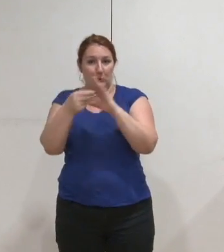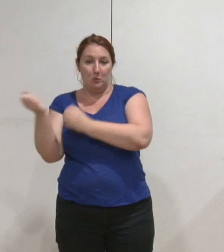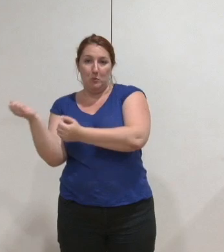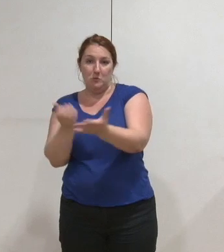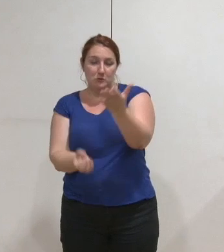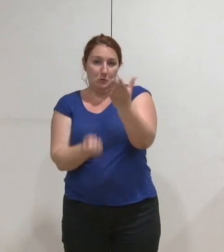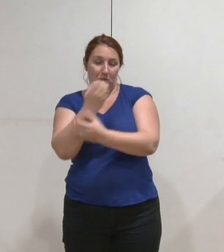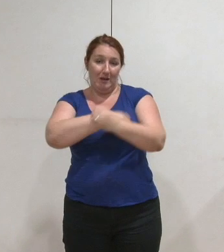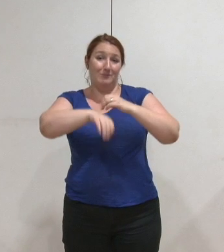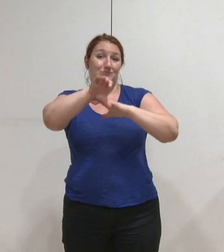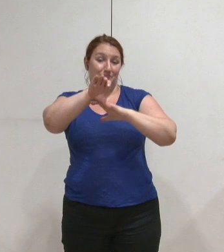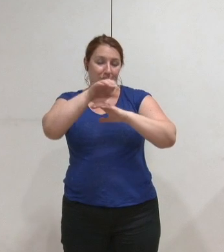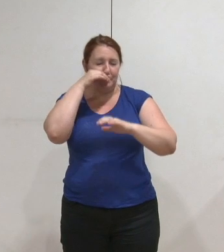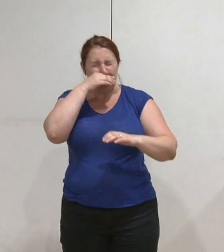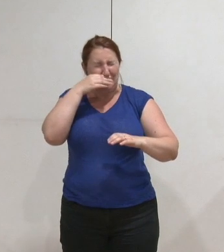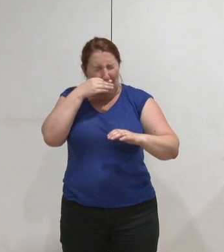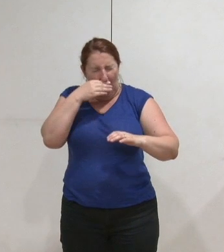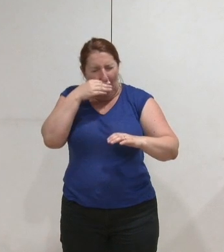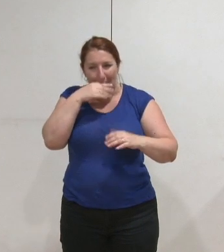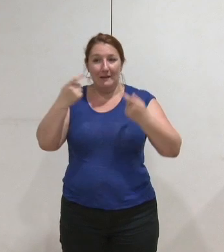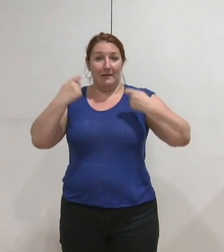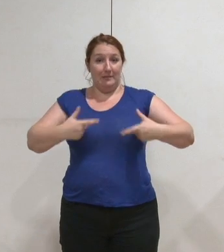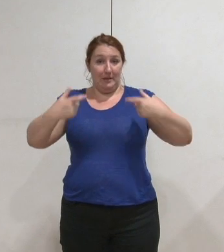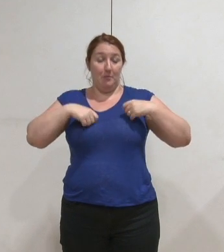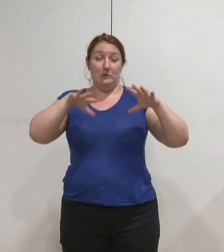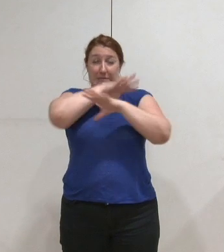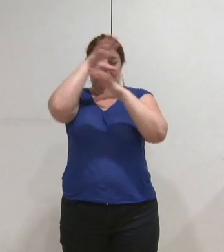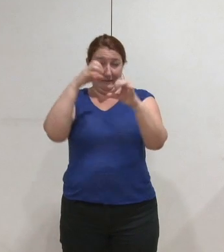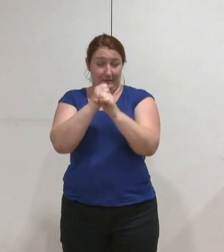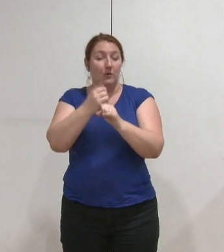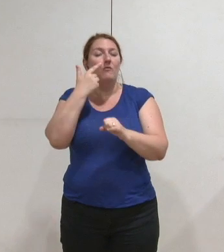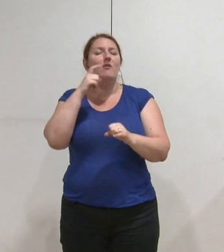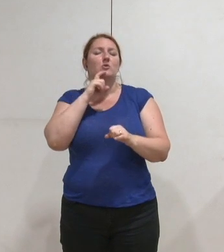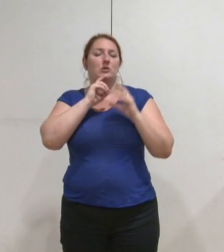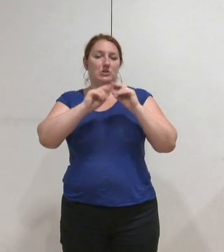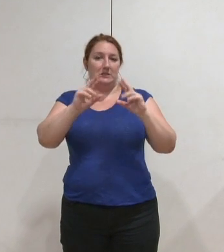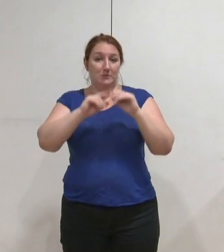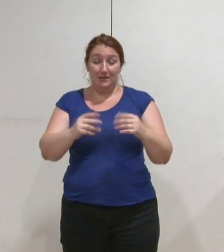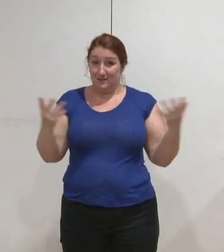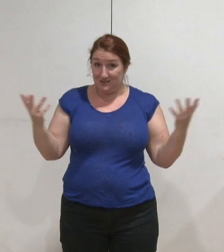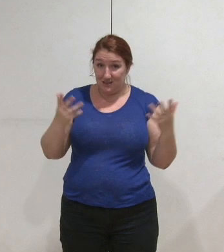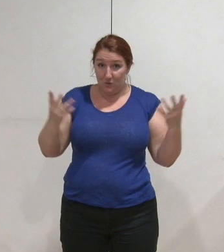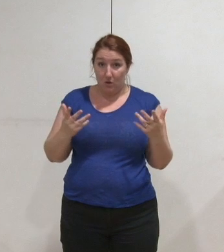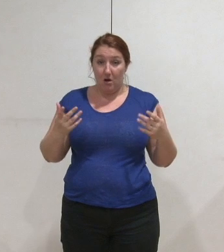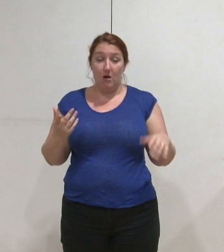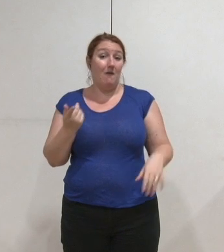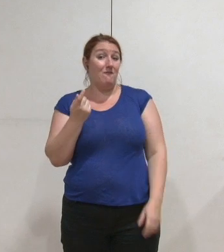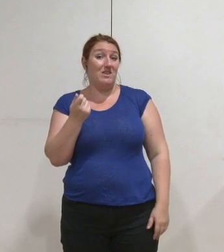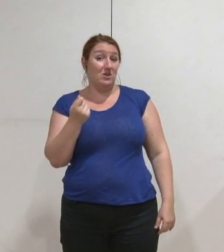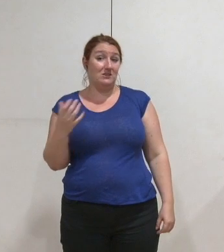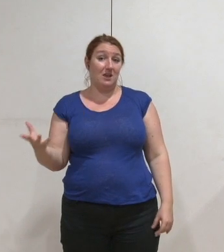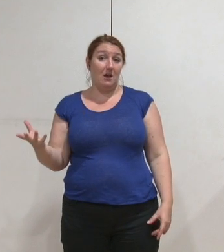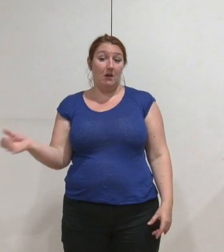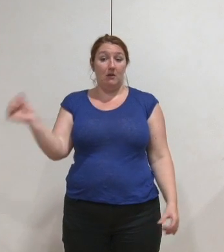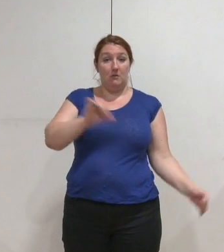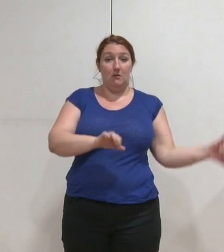nouvelles sachant que la plupart de ces dépenses nous le verrons plus loin correspondent à des opérations financières soit un